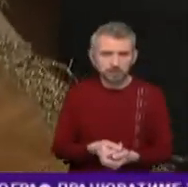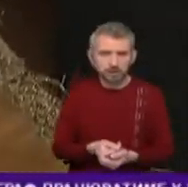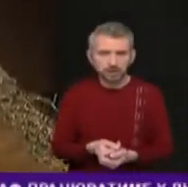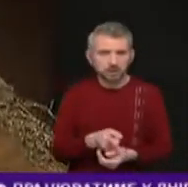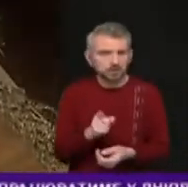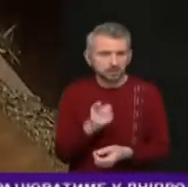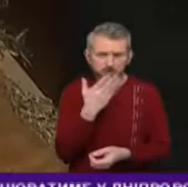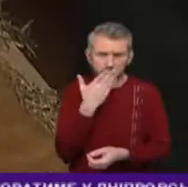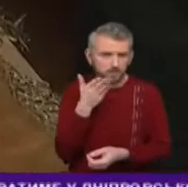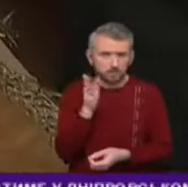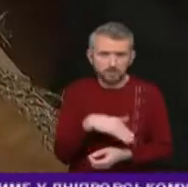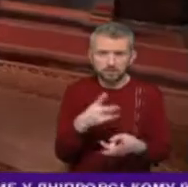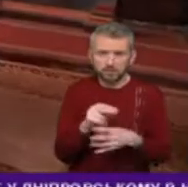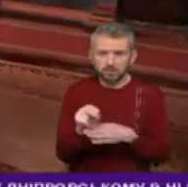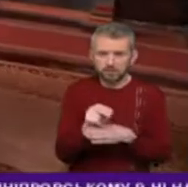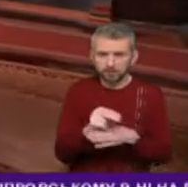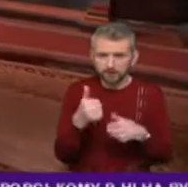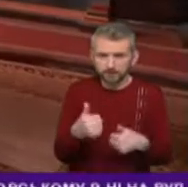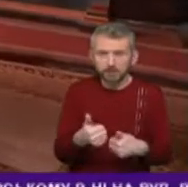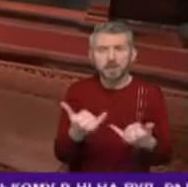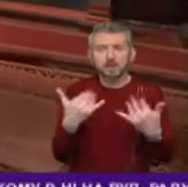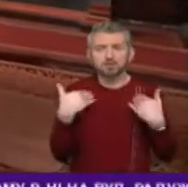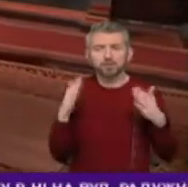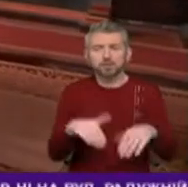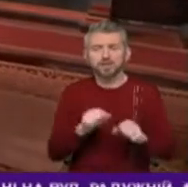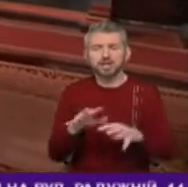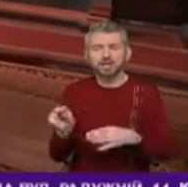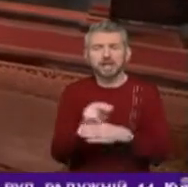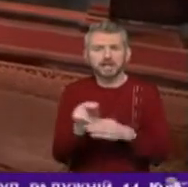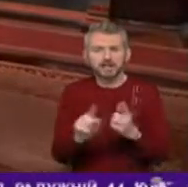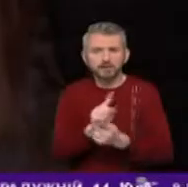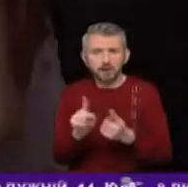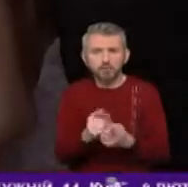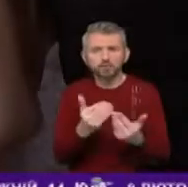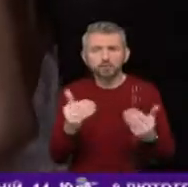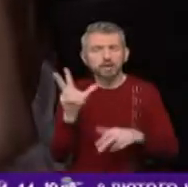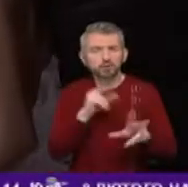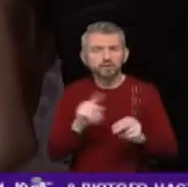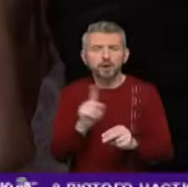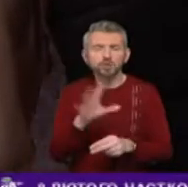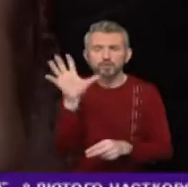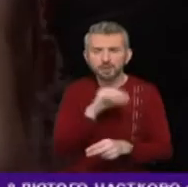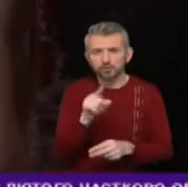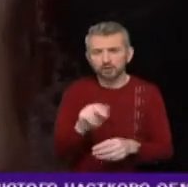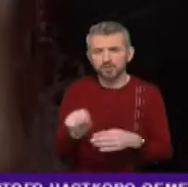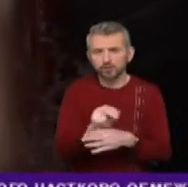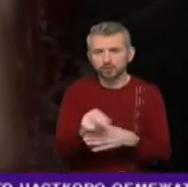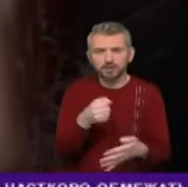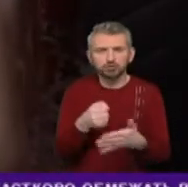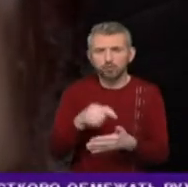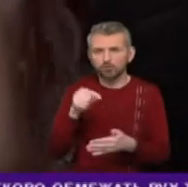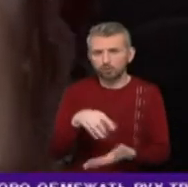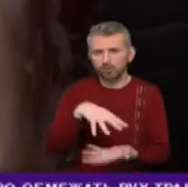не годиться, це треба гарненько реставрувати. Нині плащаницю віддали на реставрацію. У музеї сподіваються, що встигнуть її відновити вже до